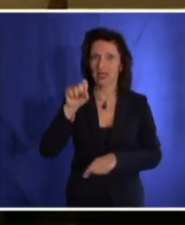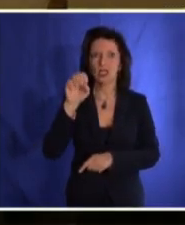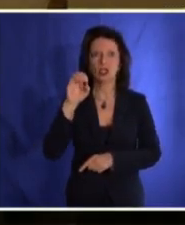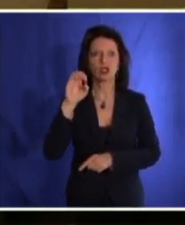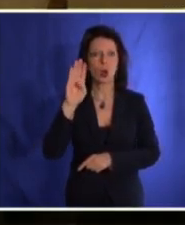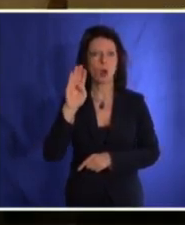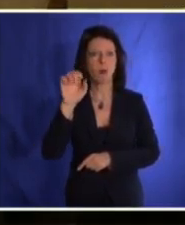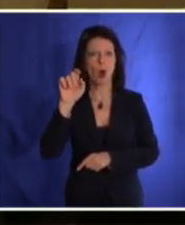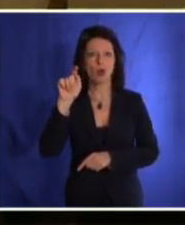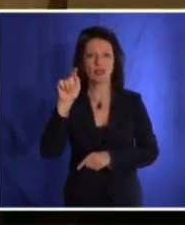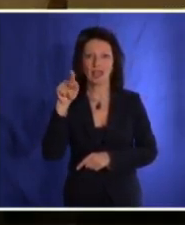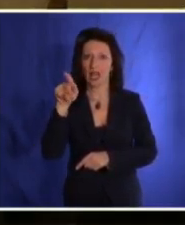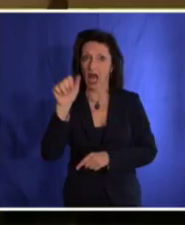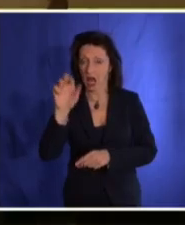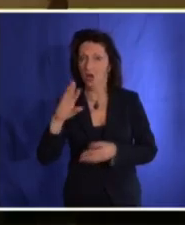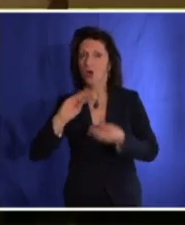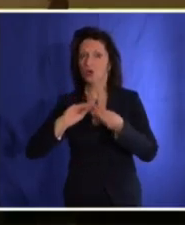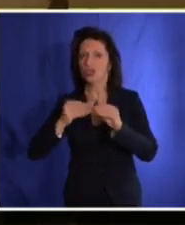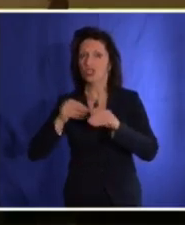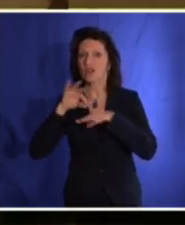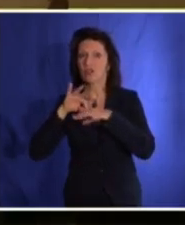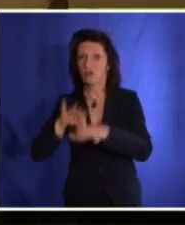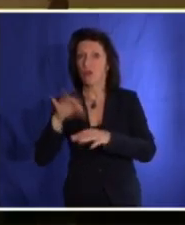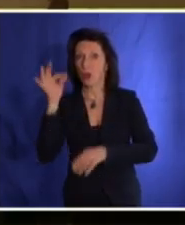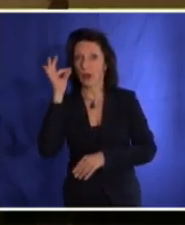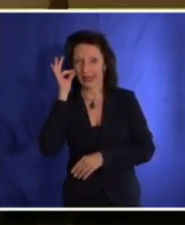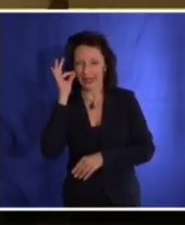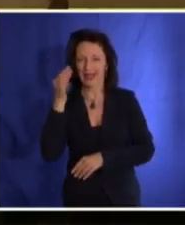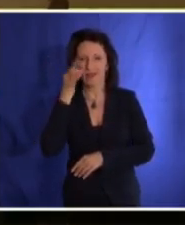seiner Landesgeschäftsführerin Sandra Kern.